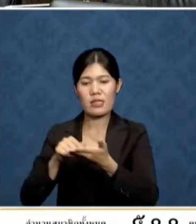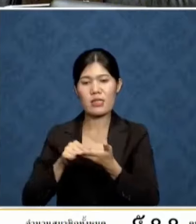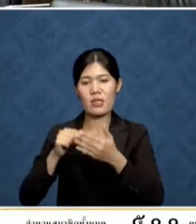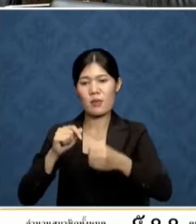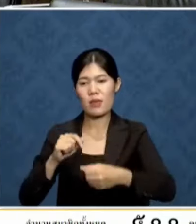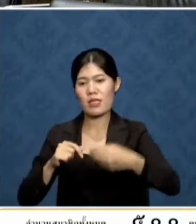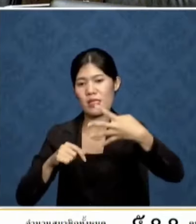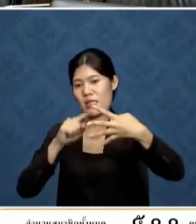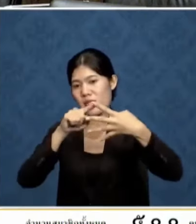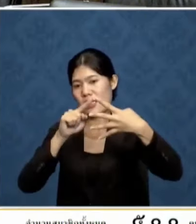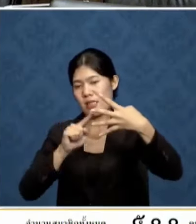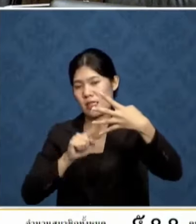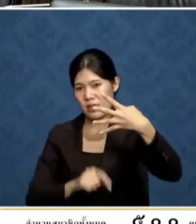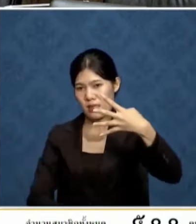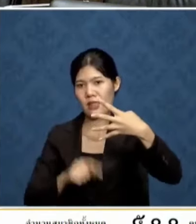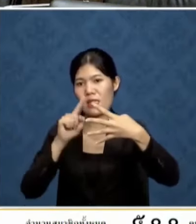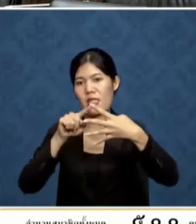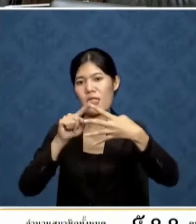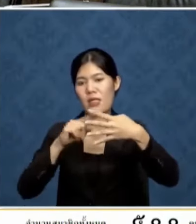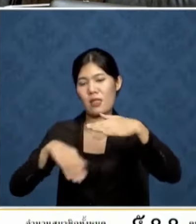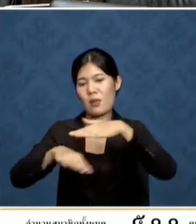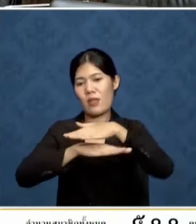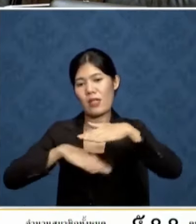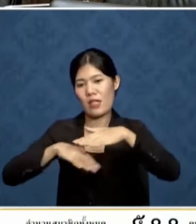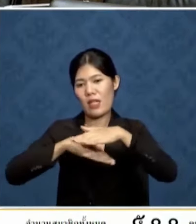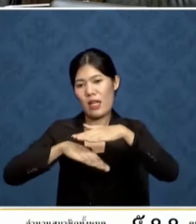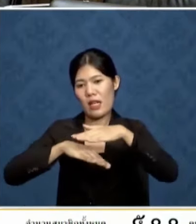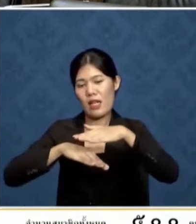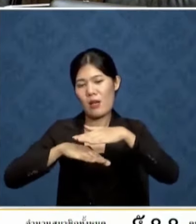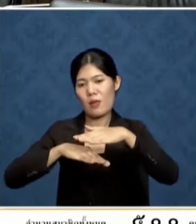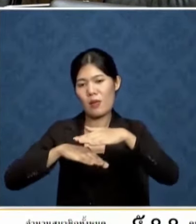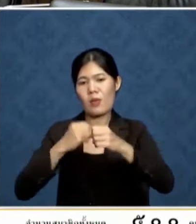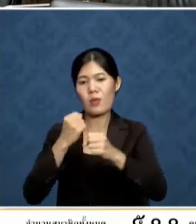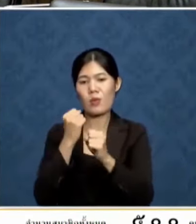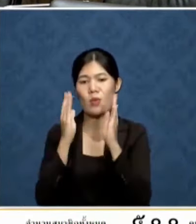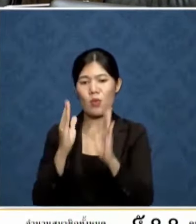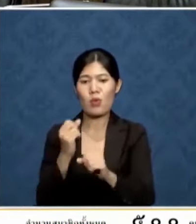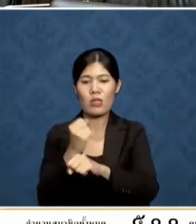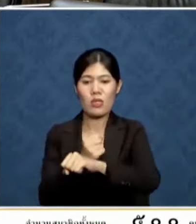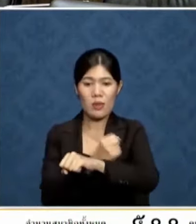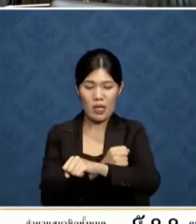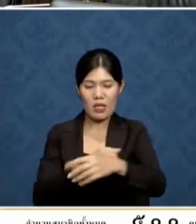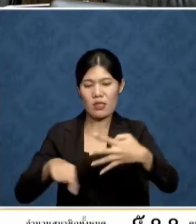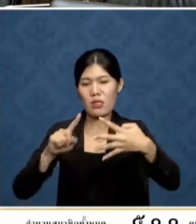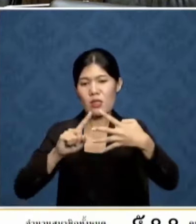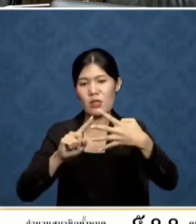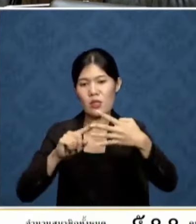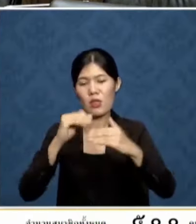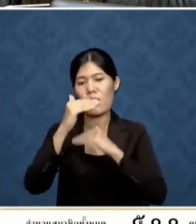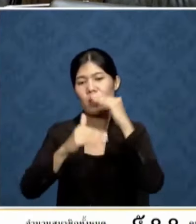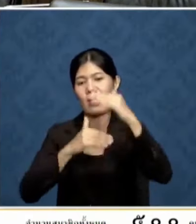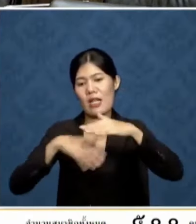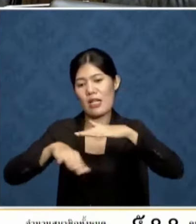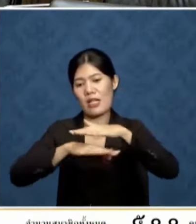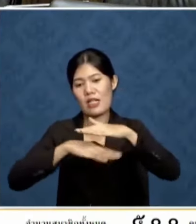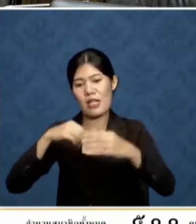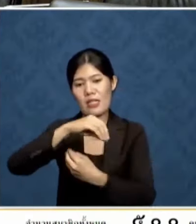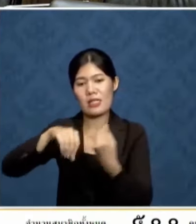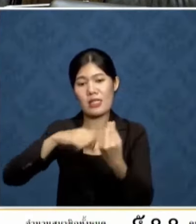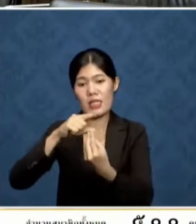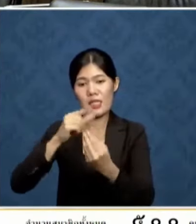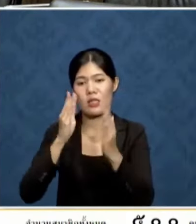ครับคือ 1ครับโครงการพัฒนาฐานข้อมูลแรงงานอัฉริยะและบูรณาการข้อมูลแรงงาน2โครงการบูรณาการพัฒนาระบบฐานข้อมูลเศรษฐกิจ